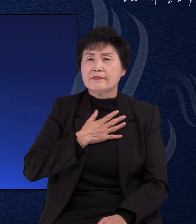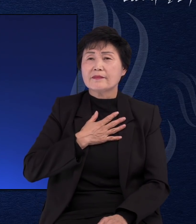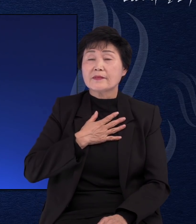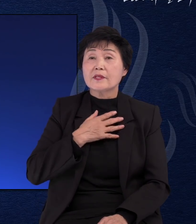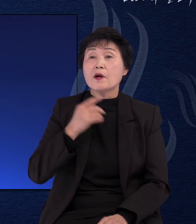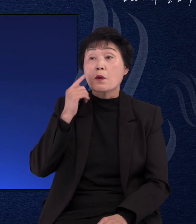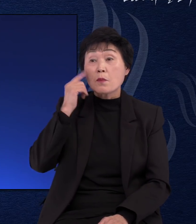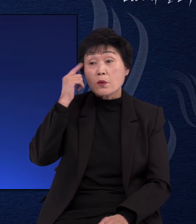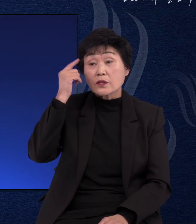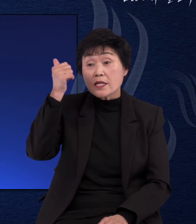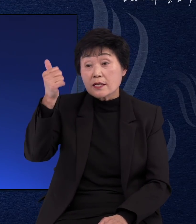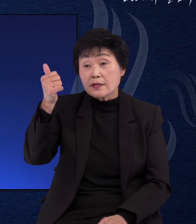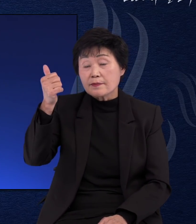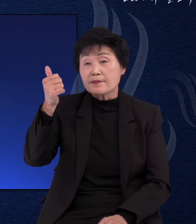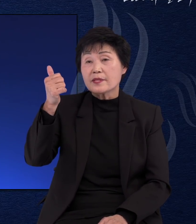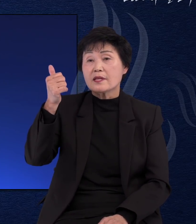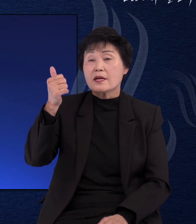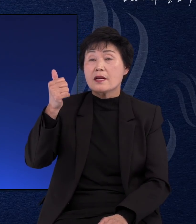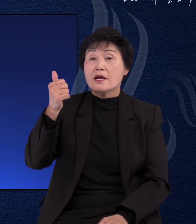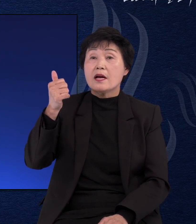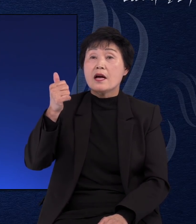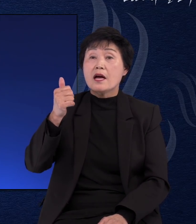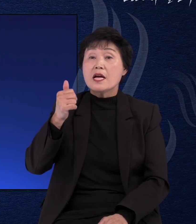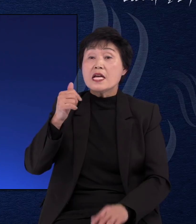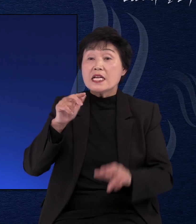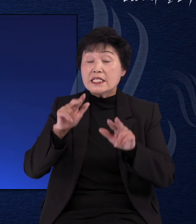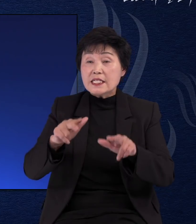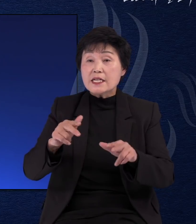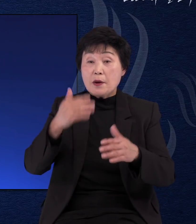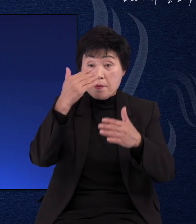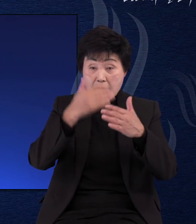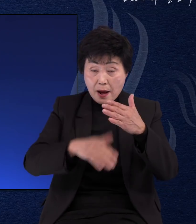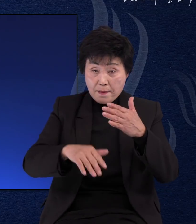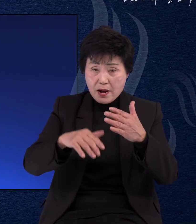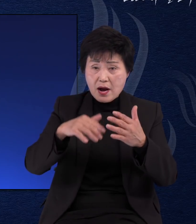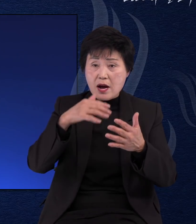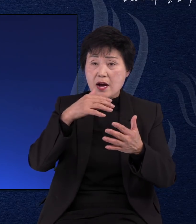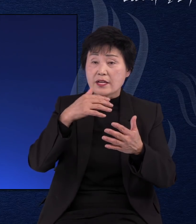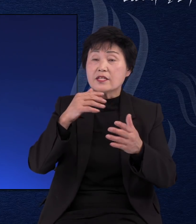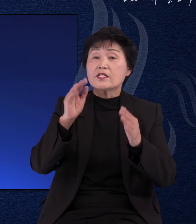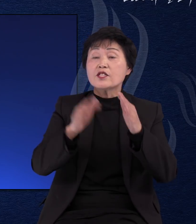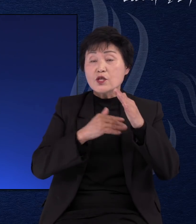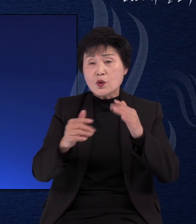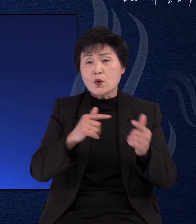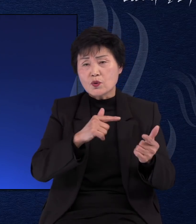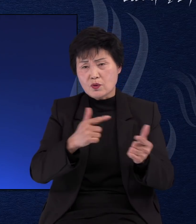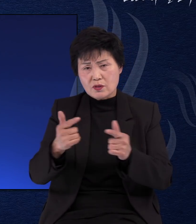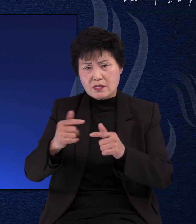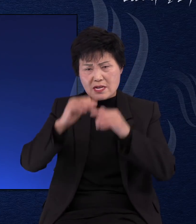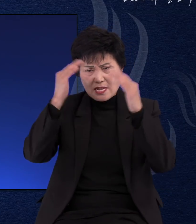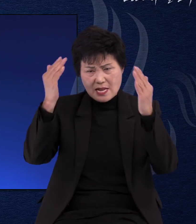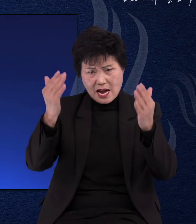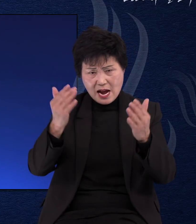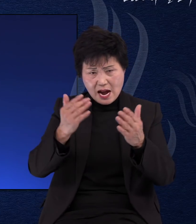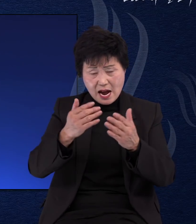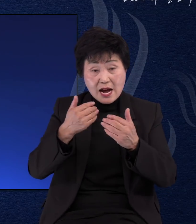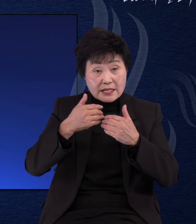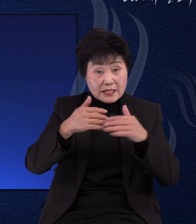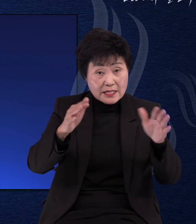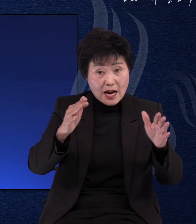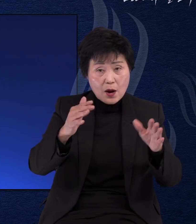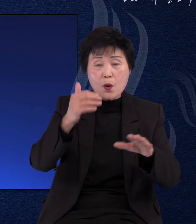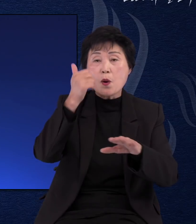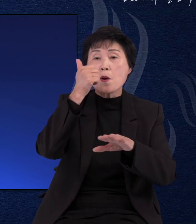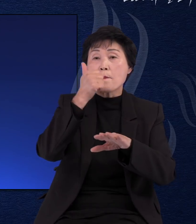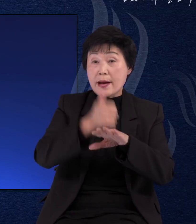얘기했습니다. 목사님, 지금 남아있는 성도 다 떠나고 마지막 성도가 남아있으면 저희 부부가